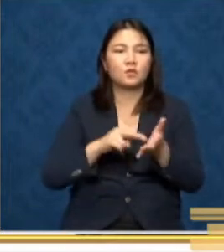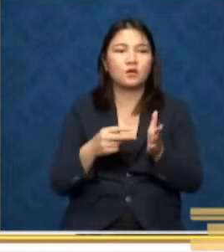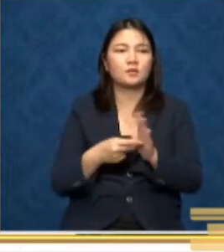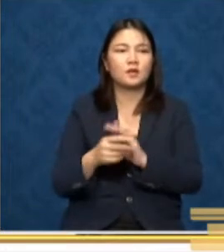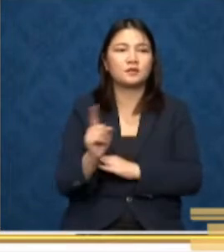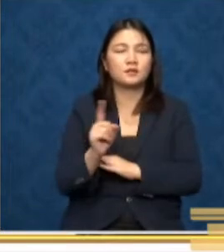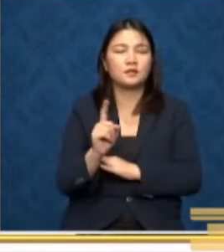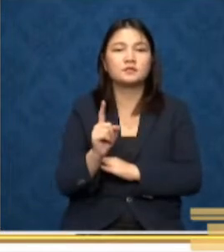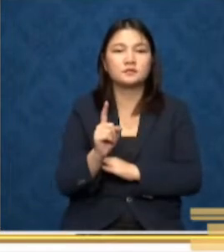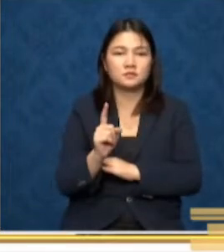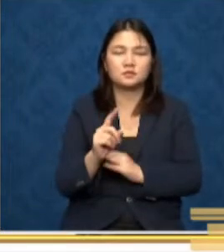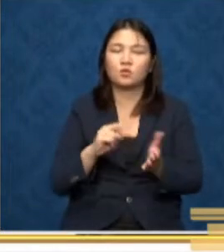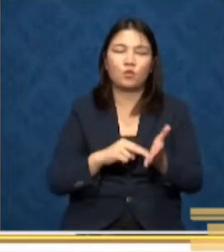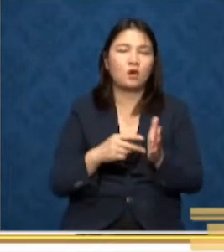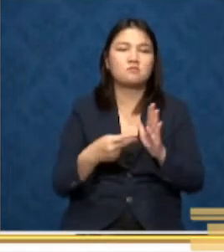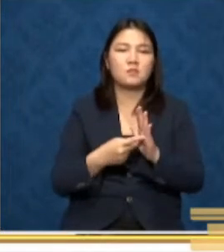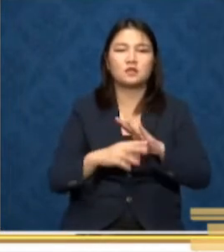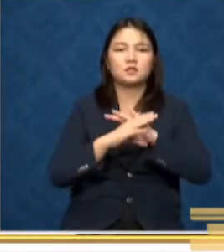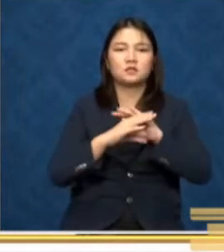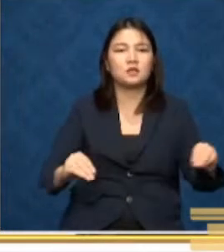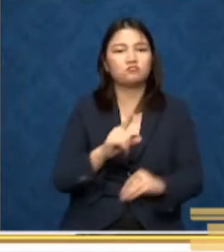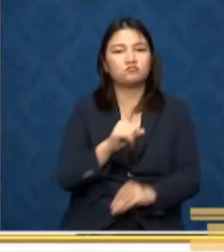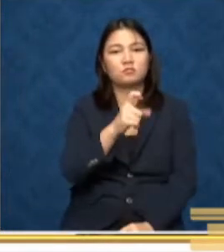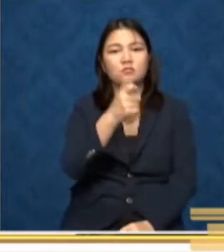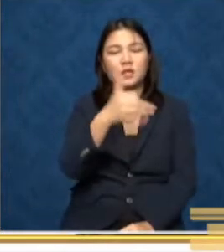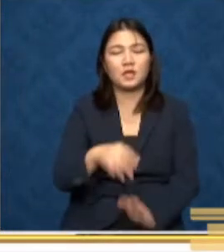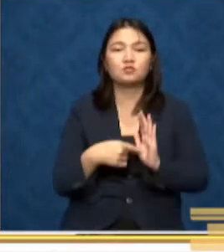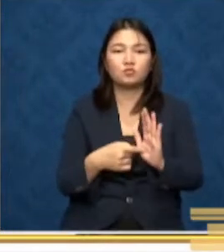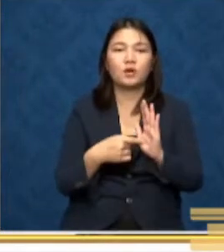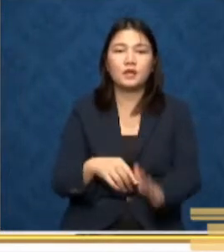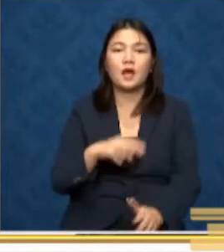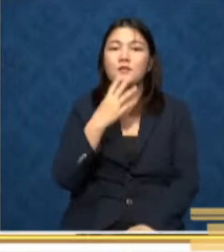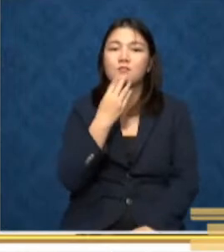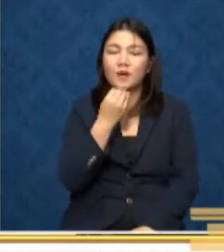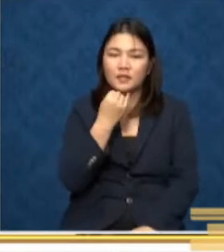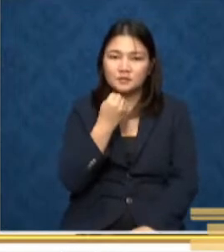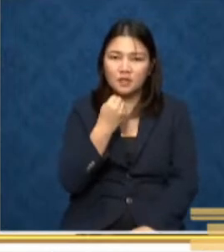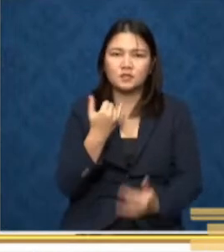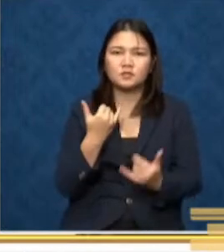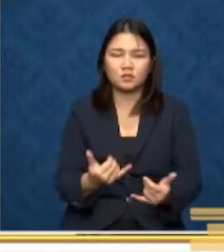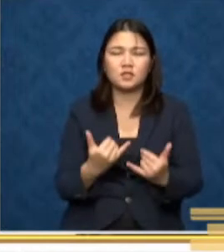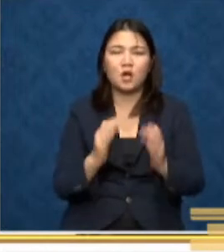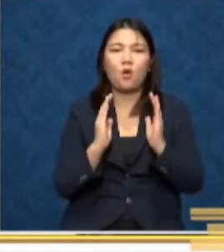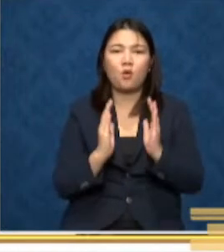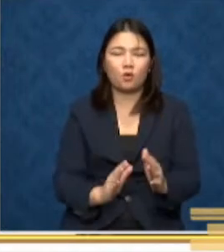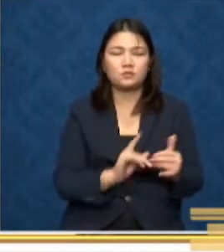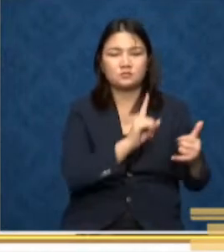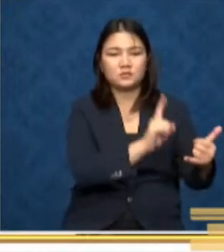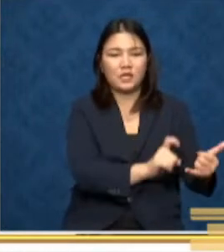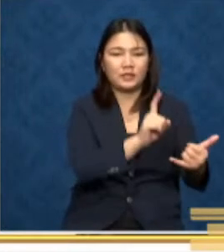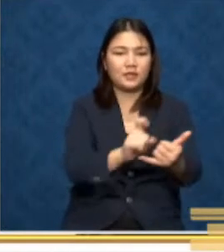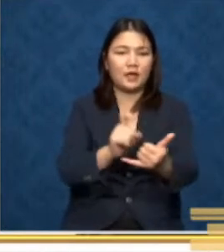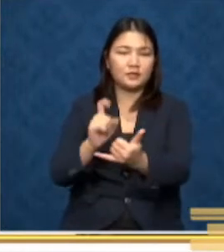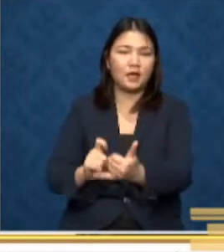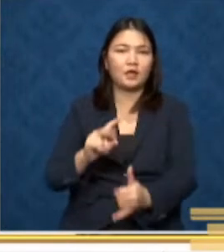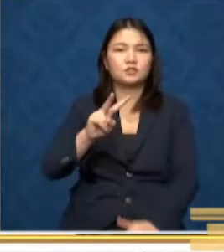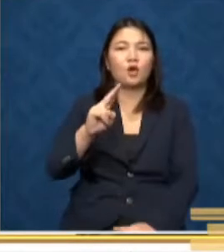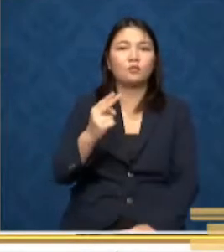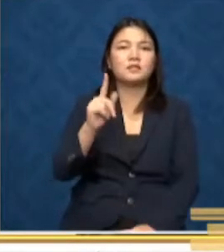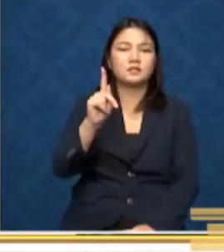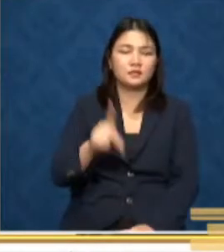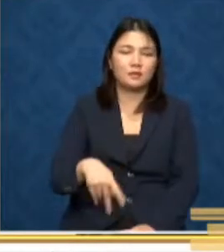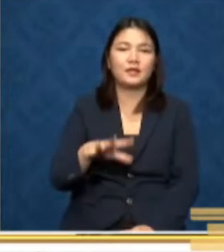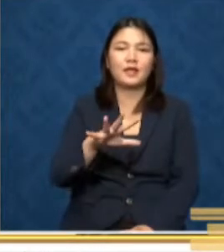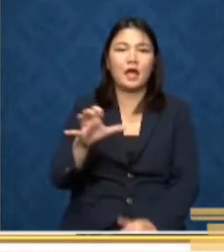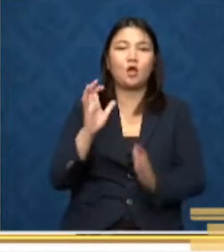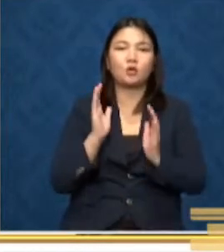ารถยุติความขัดแย้งได้เลยจนปัจจุบันนะคะตัวอย่างเช่นปาเลสไตน์นะคะมีผู้เสียชีวิตที่เป็นพลเรือนมาแล้วถึง 21,500